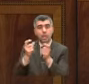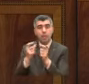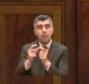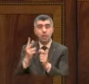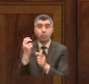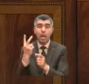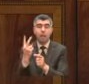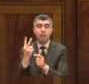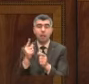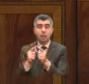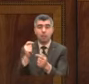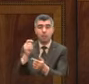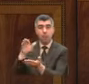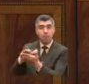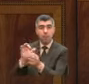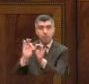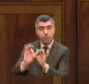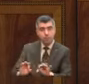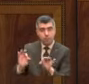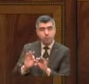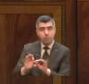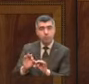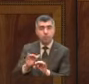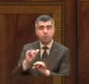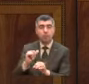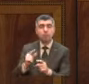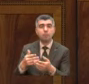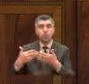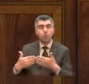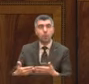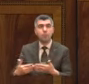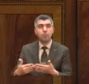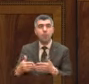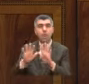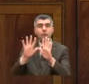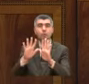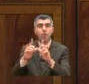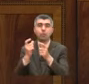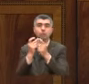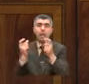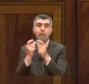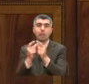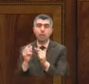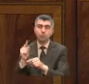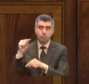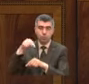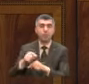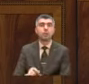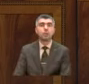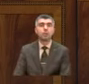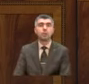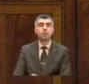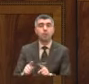خدينا القرار، قلت لنا اسيدي فتحوا مجال المنافسه، اليوم اكثر من 10 شركات جديده دخلت لي القطاع، قلت لنا